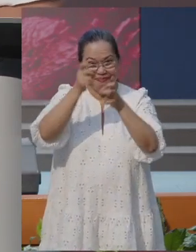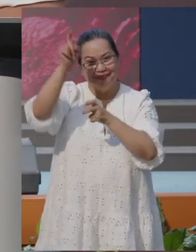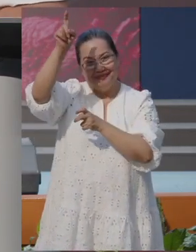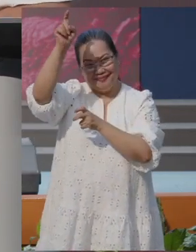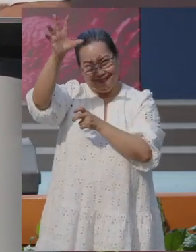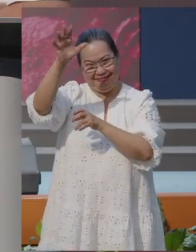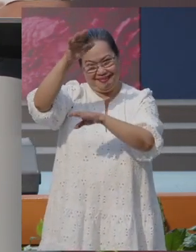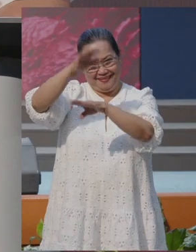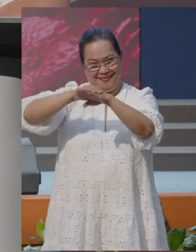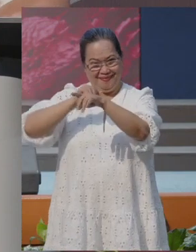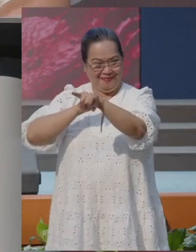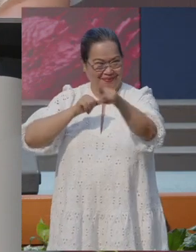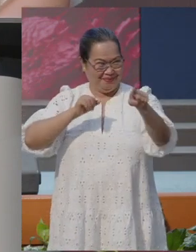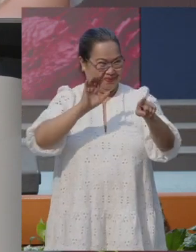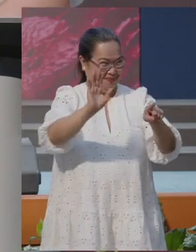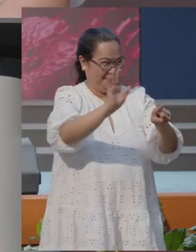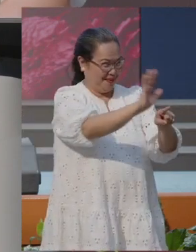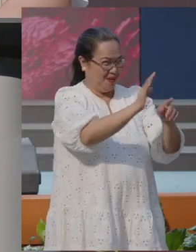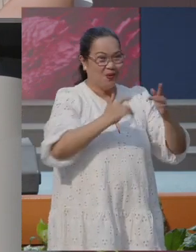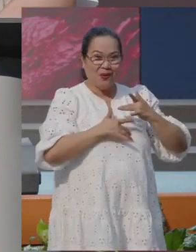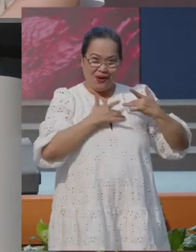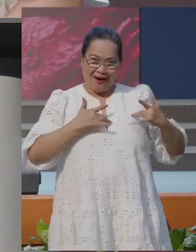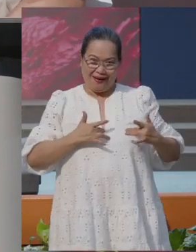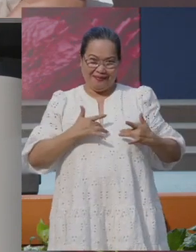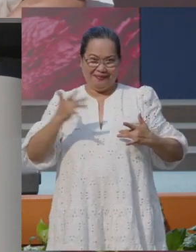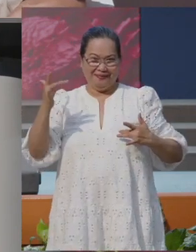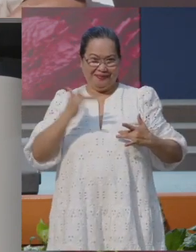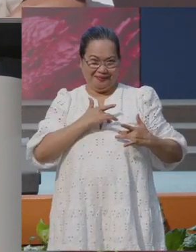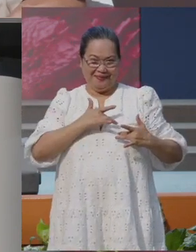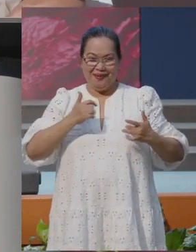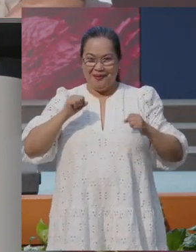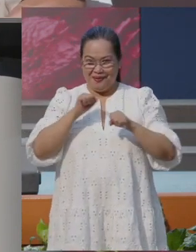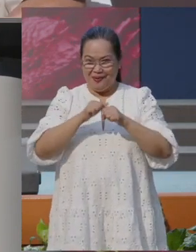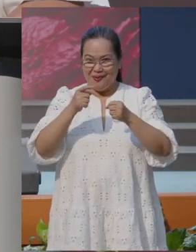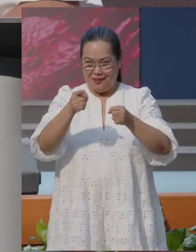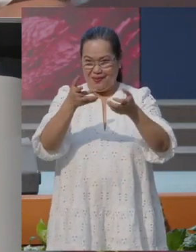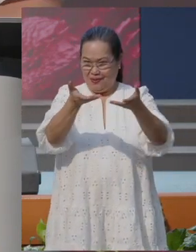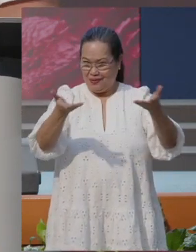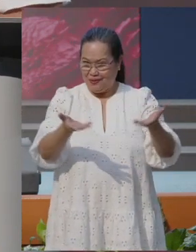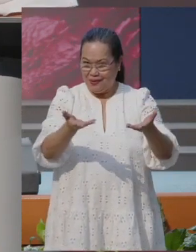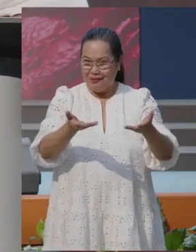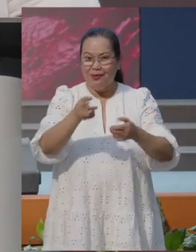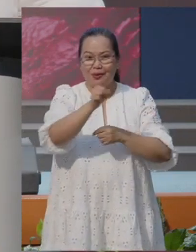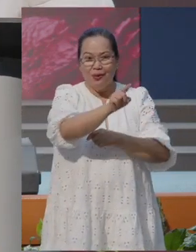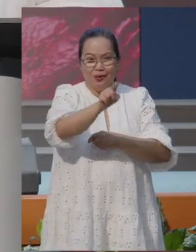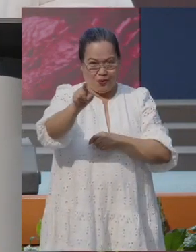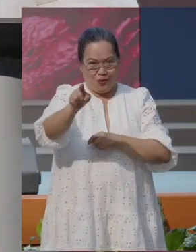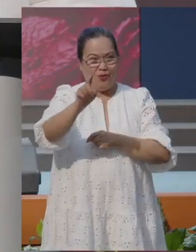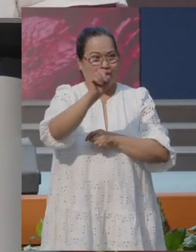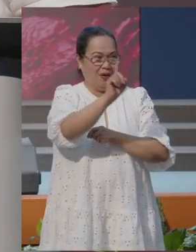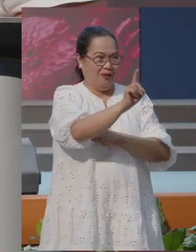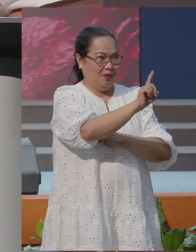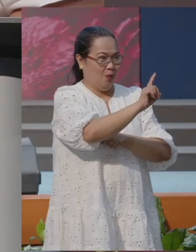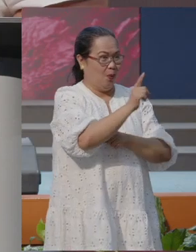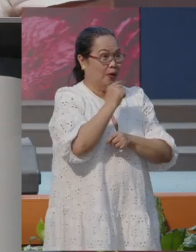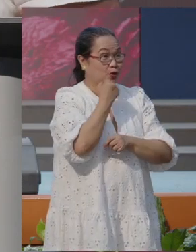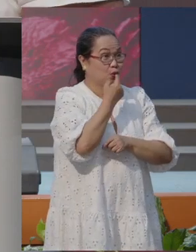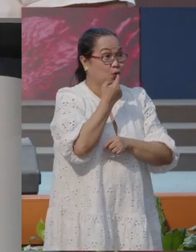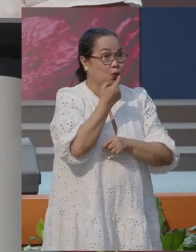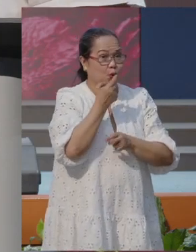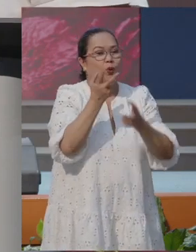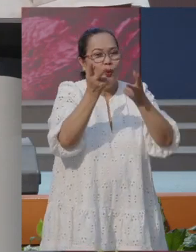Panginoon sa kanilang mga puso. At kaya sila naririto. Dahil they are the ones who hear.